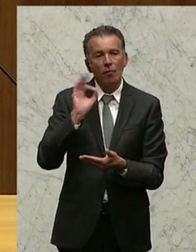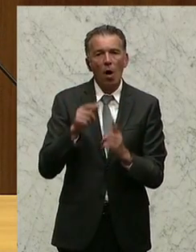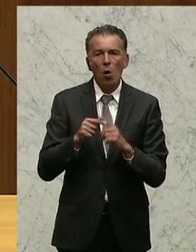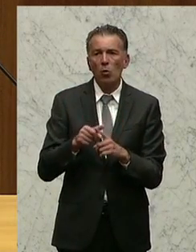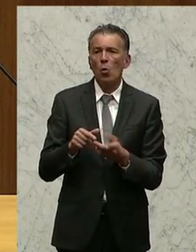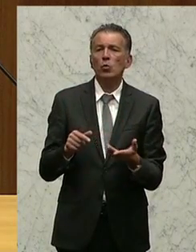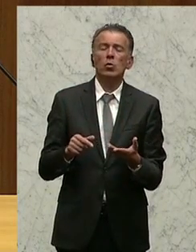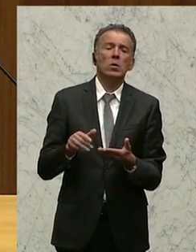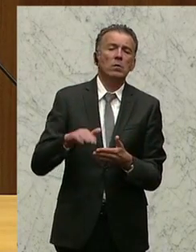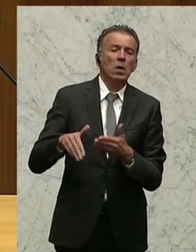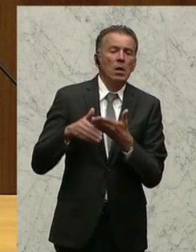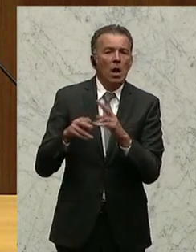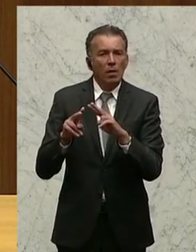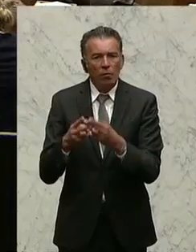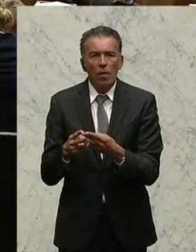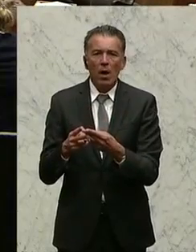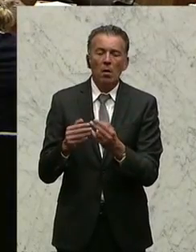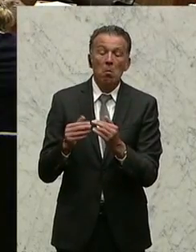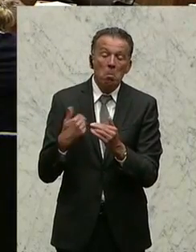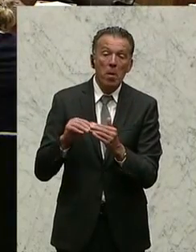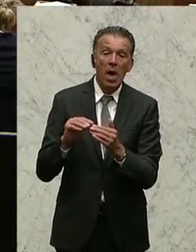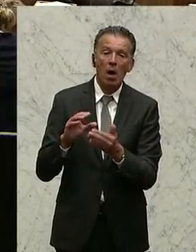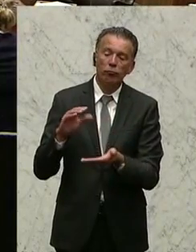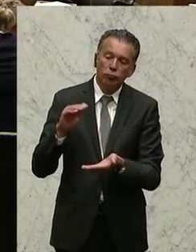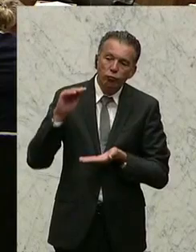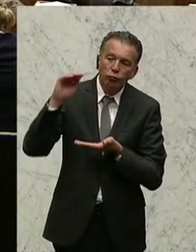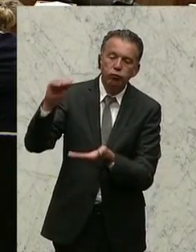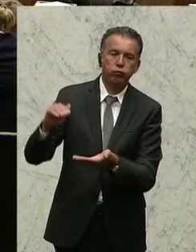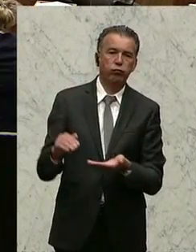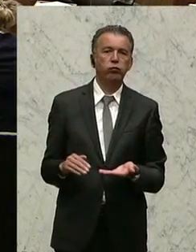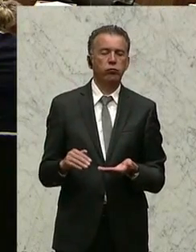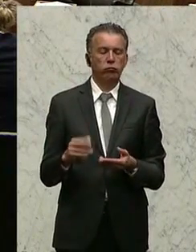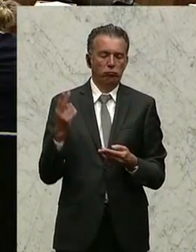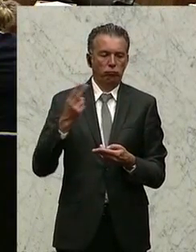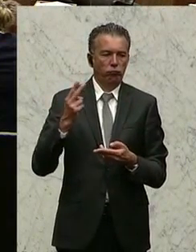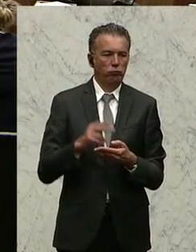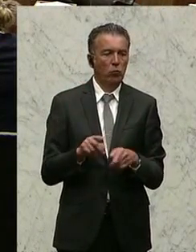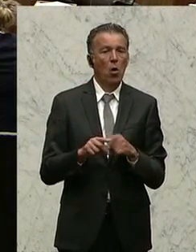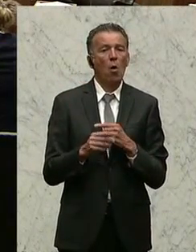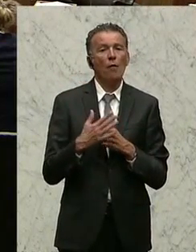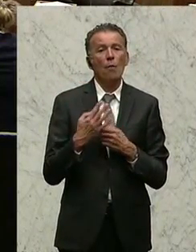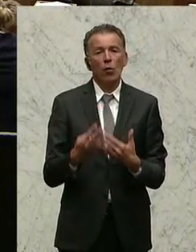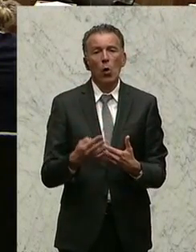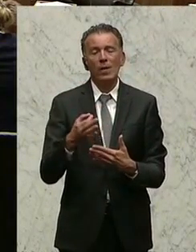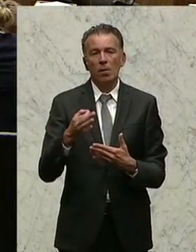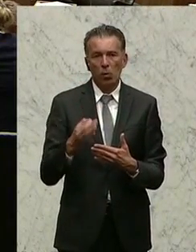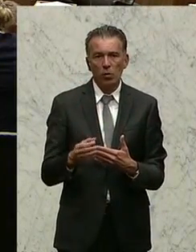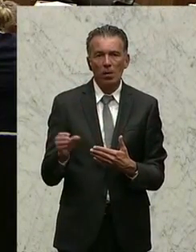nachvollziehbar. Aber auch wenn jetzt 75% der ADA-Projekte und ADA-Programme